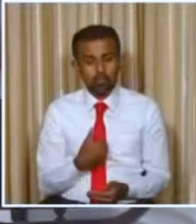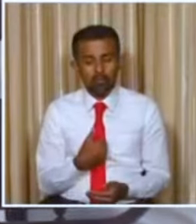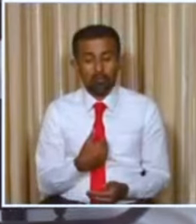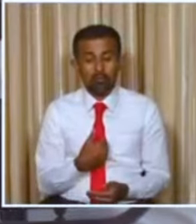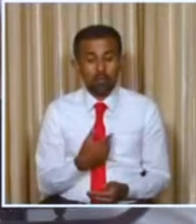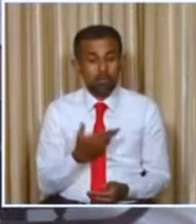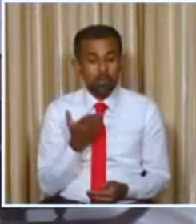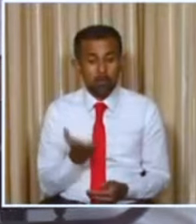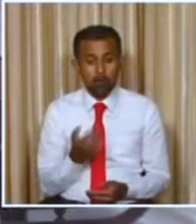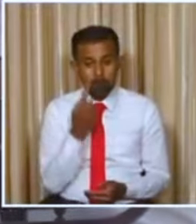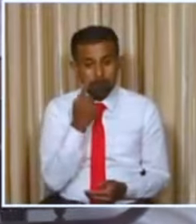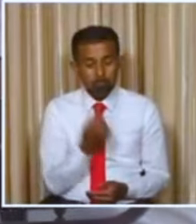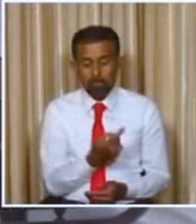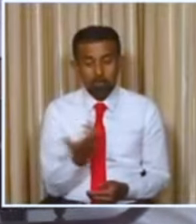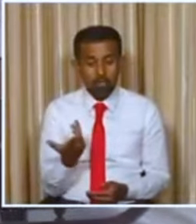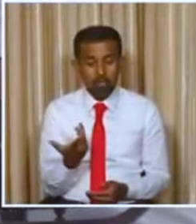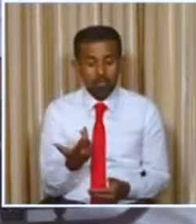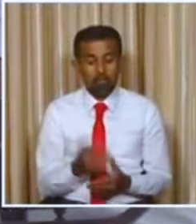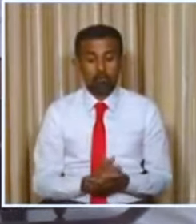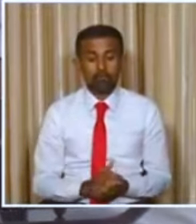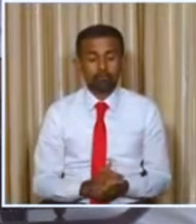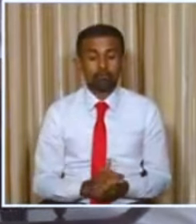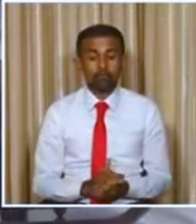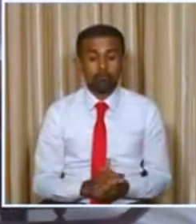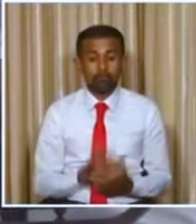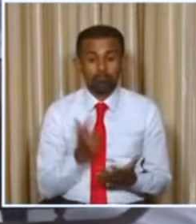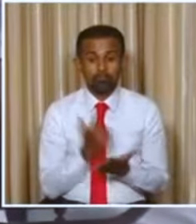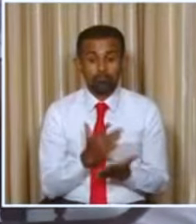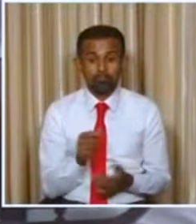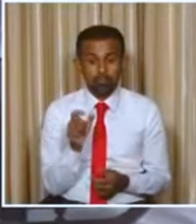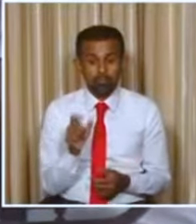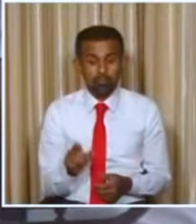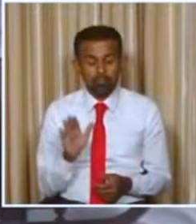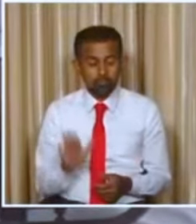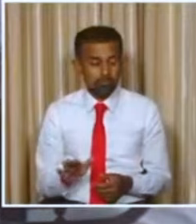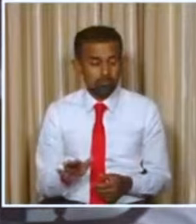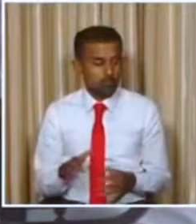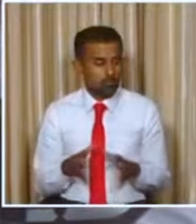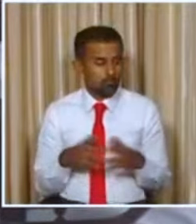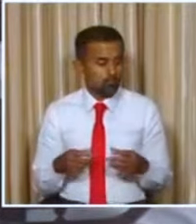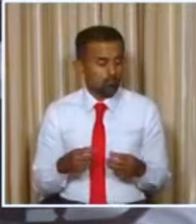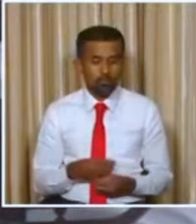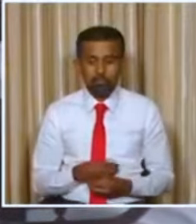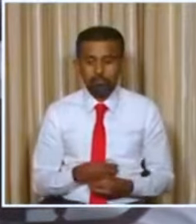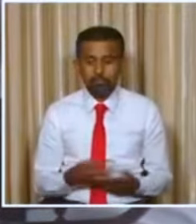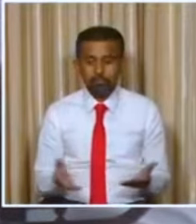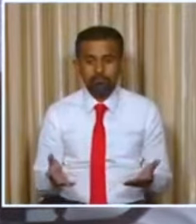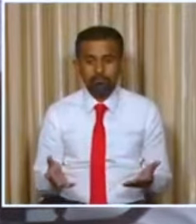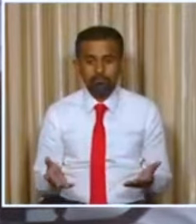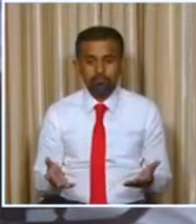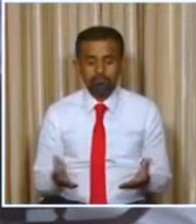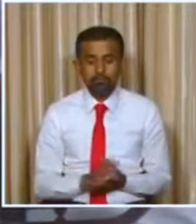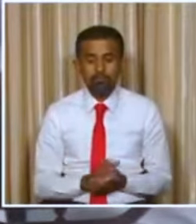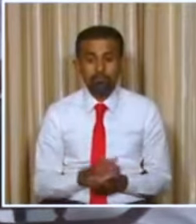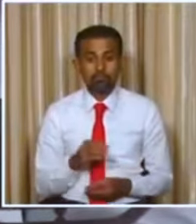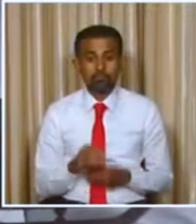என்று சொன்னால், எங்களுடைய மீனவர்களின் முதலீடுகள் அழிக்கப்படுகிறது என்று சொல்லி சொன்னால், இந்த அரசாங்கத்தினுடைய நோக்கம் என்ன? பொருளாதாரத்தை கட்டியெழுப்புகிறோம்